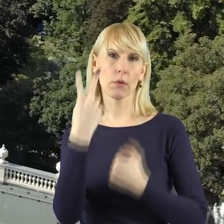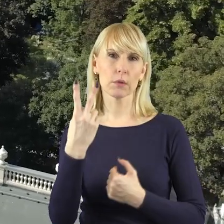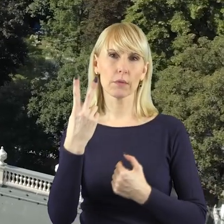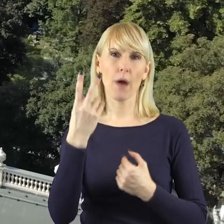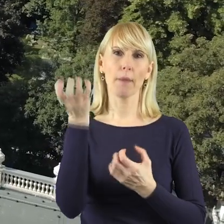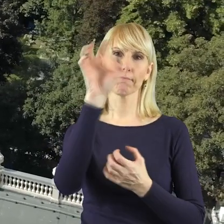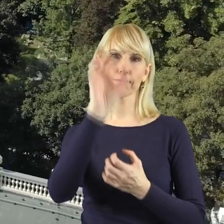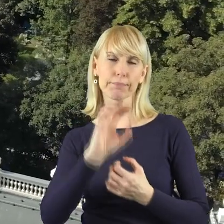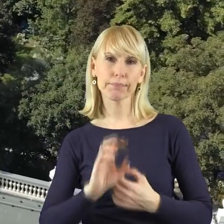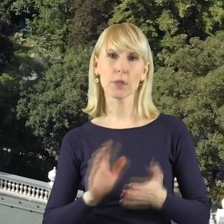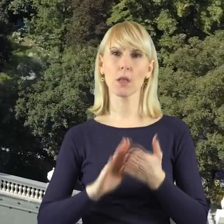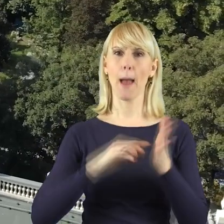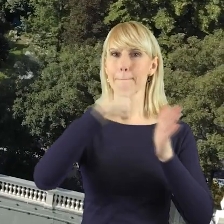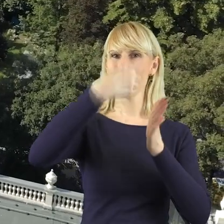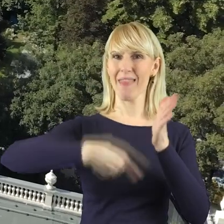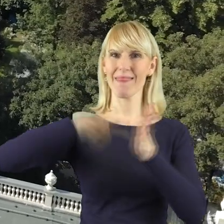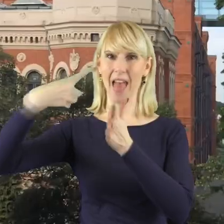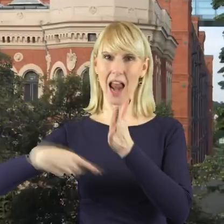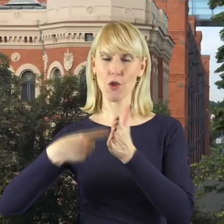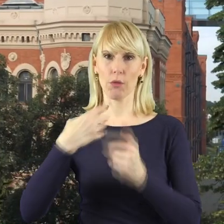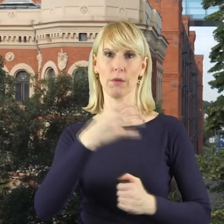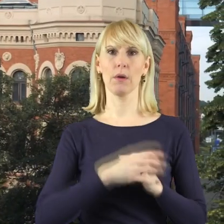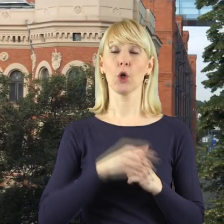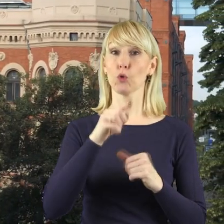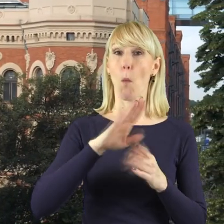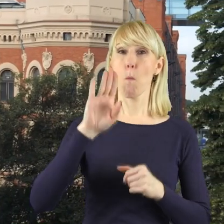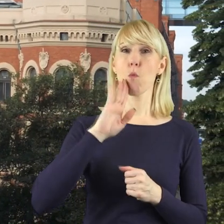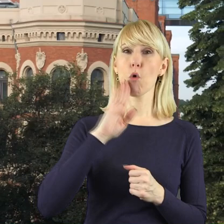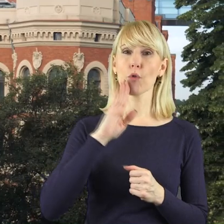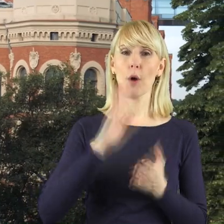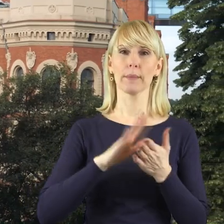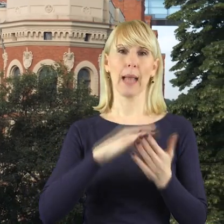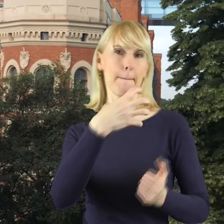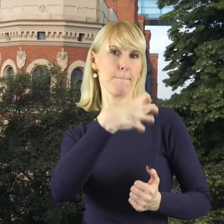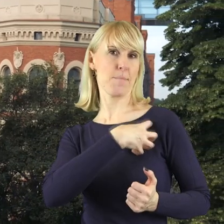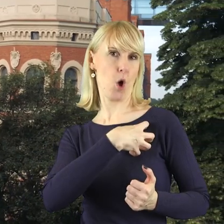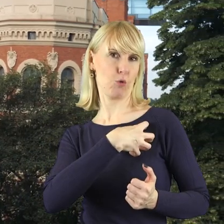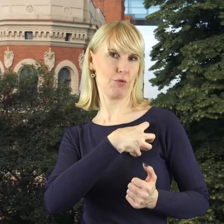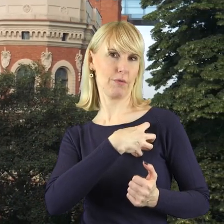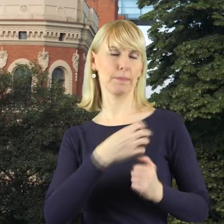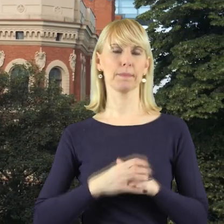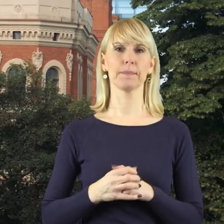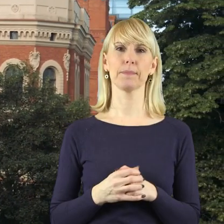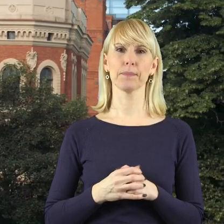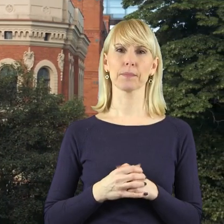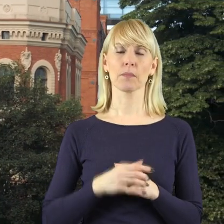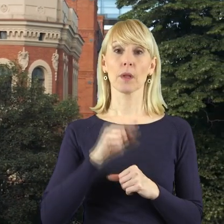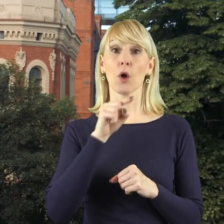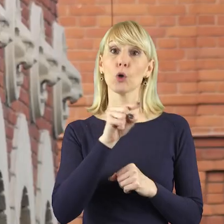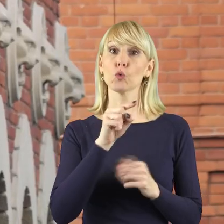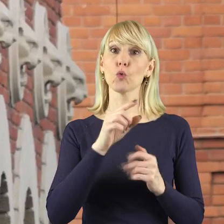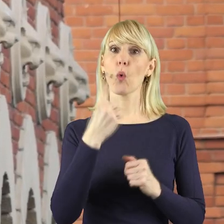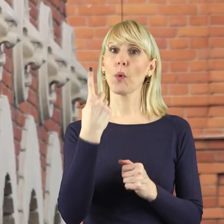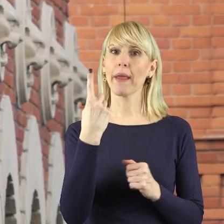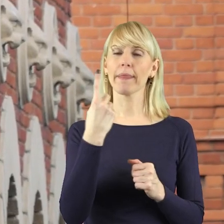w formę owalnych medalionów, które wystylizowano tak, by przypominały broszę wpiętą w elewację. W jednym